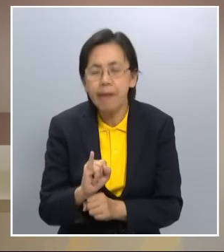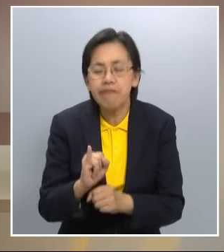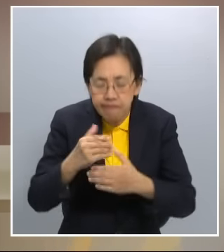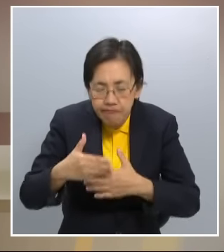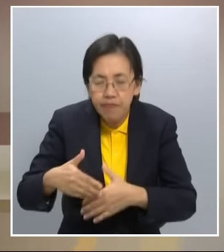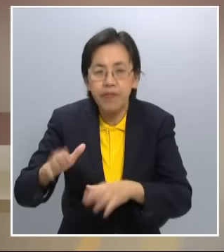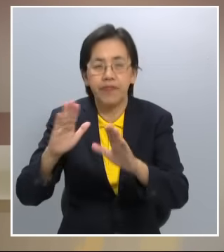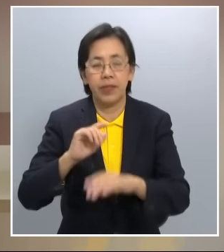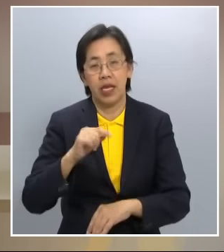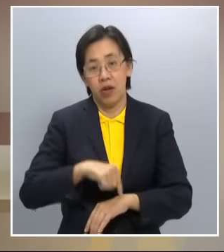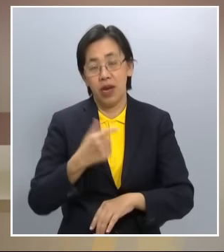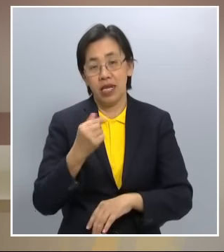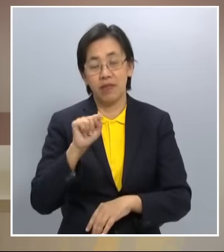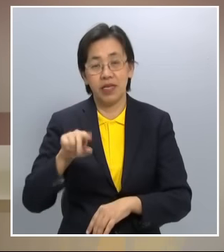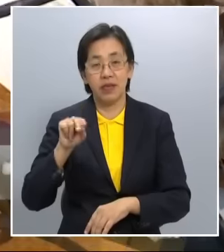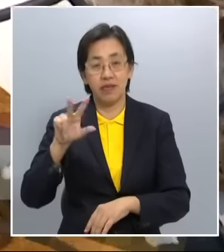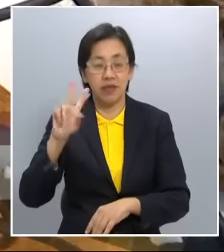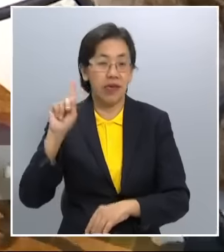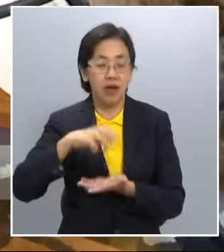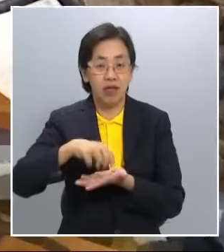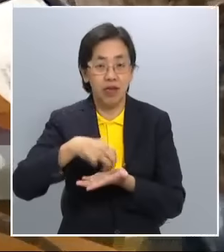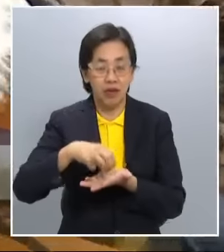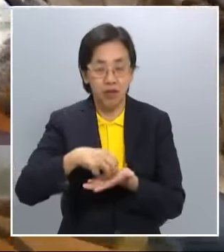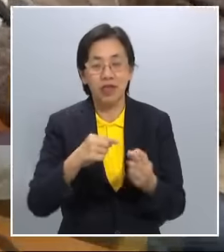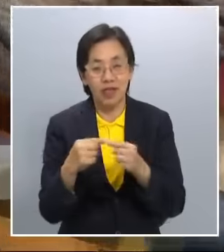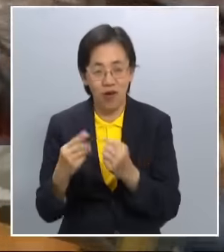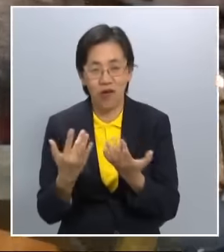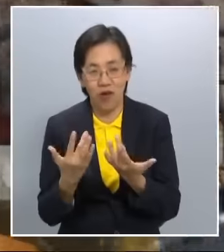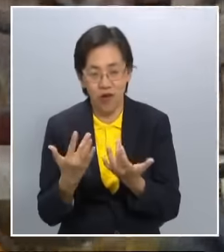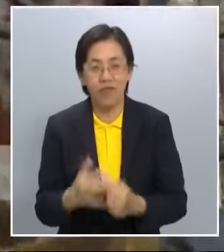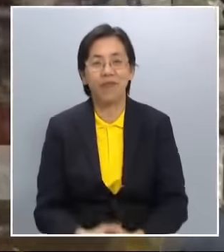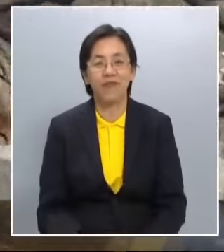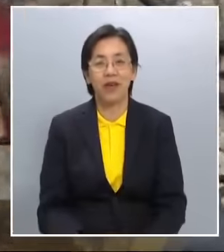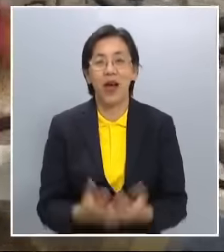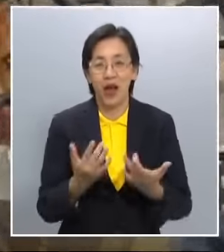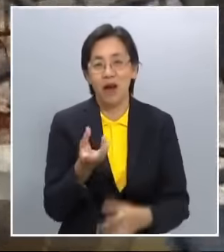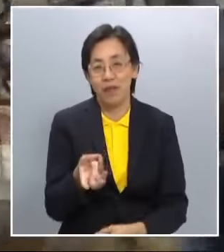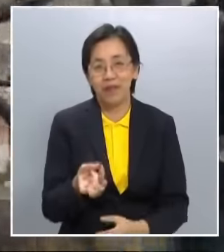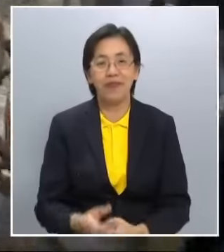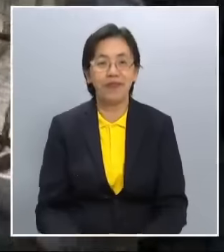11:33 น.เรื่องเล่าสาธิตเดี๋ยวกลับมาติดตามข่าวกันต่อครู่เดียวครับ